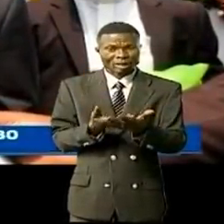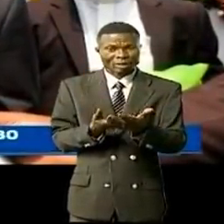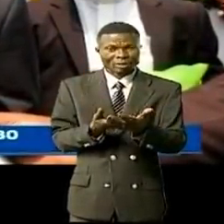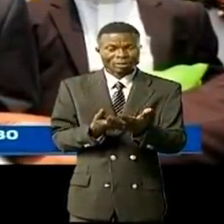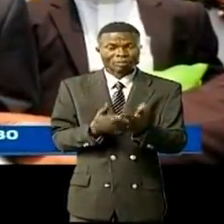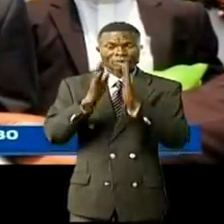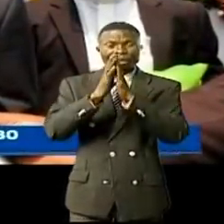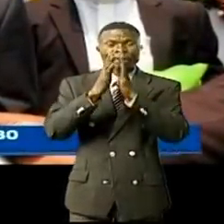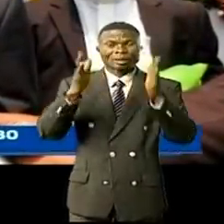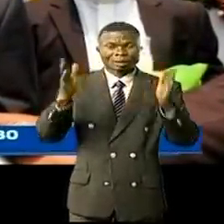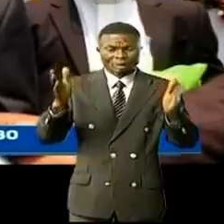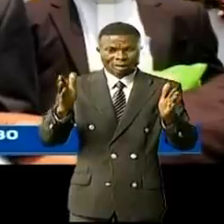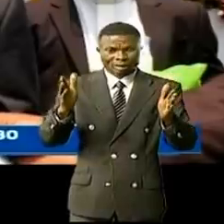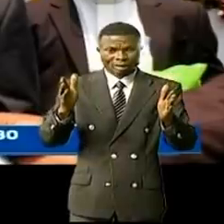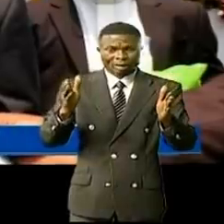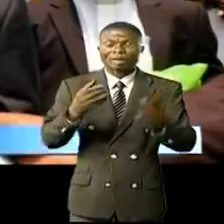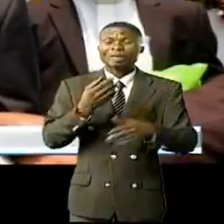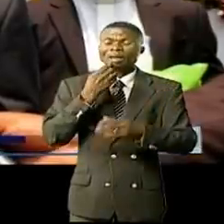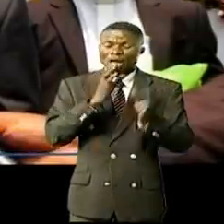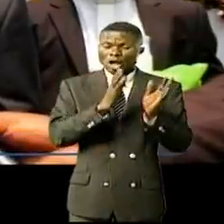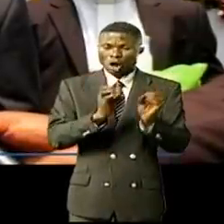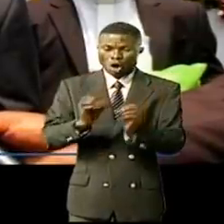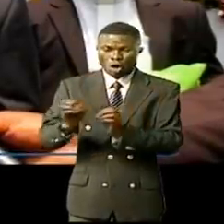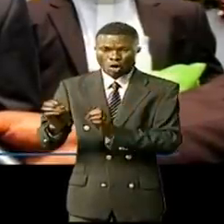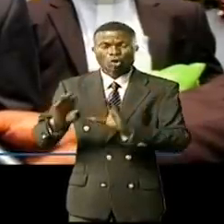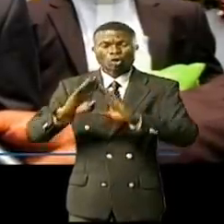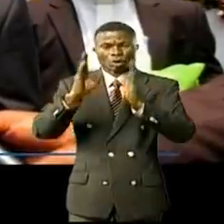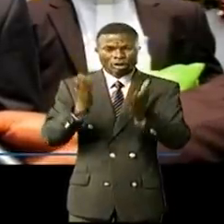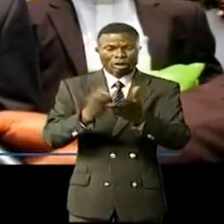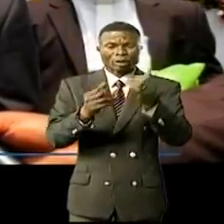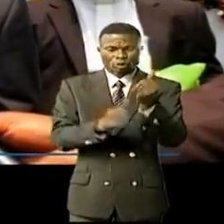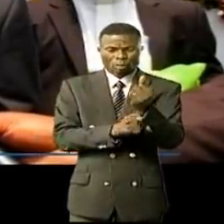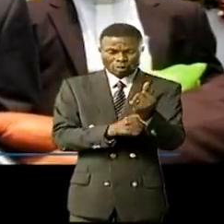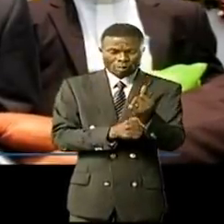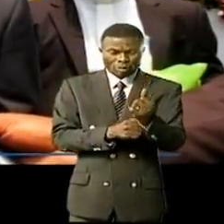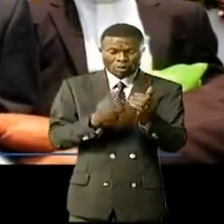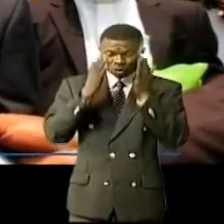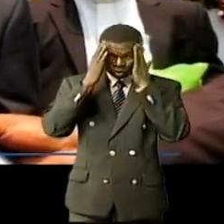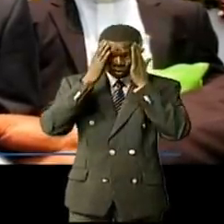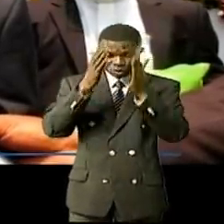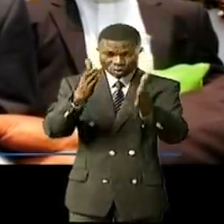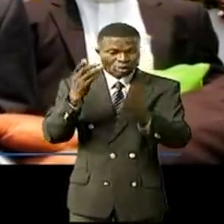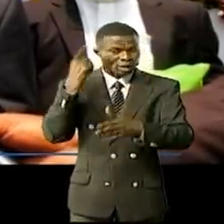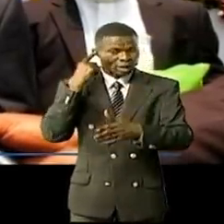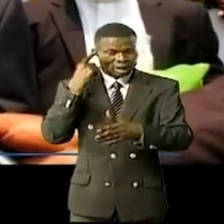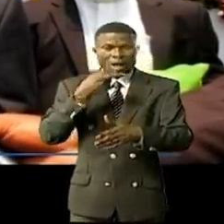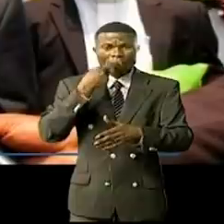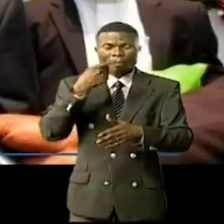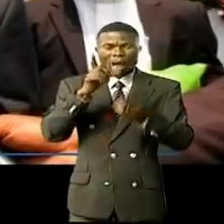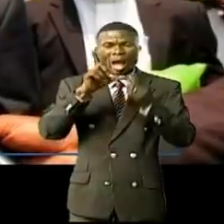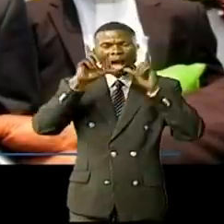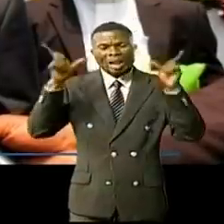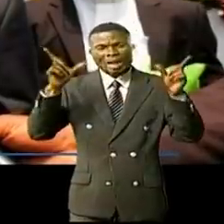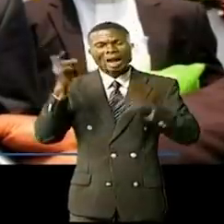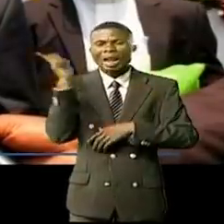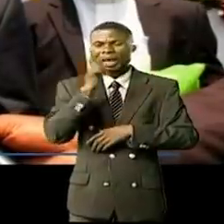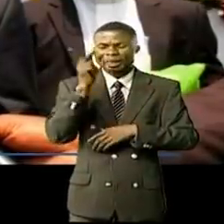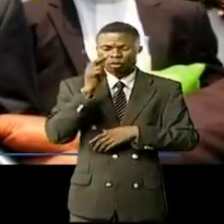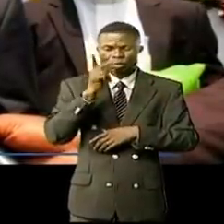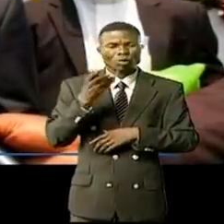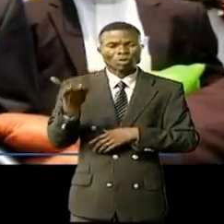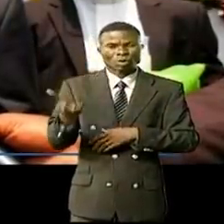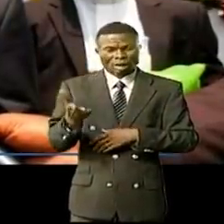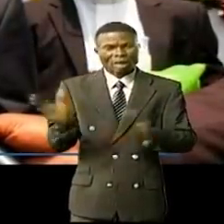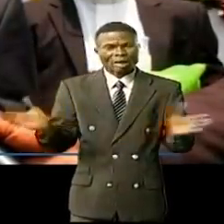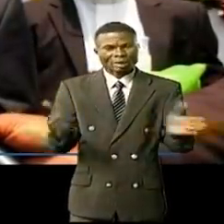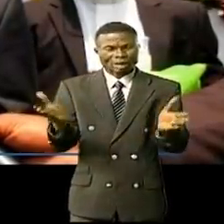messe, lorsqu'elle est dite, tout le monde peut la suivre parce qu'elle est donnée dans la langue locale. Et ceci